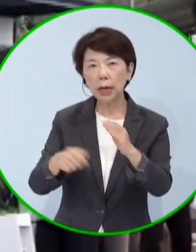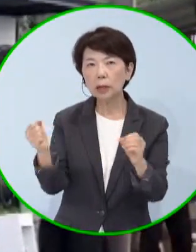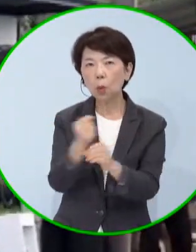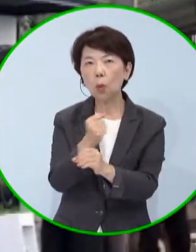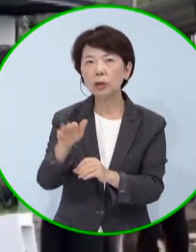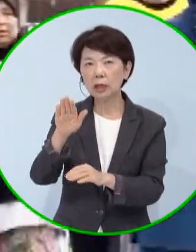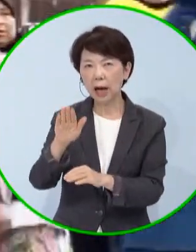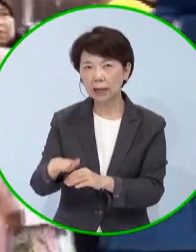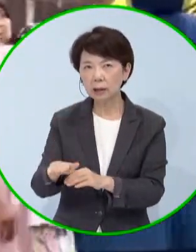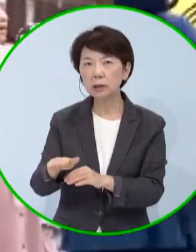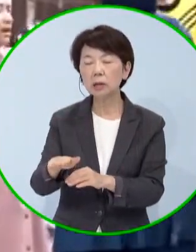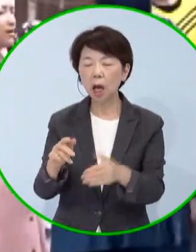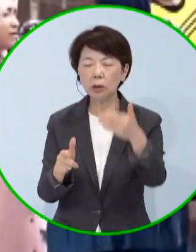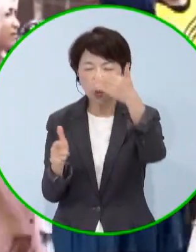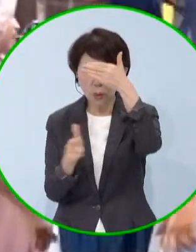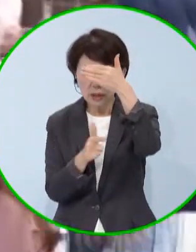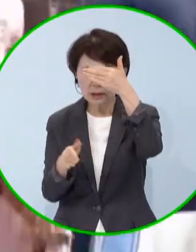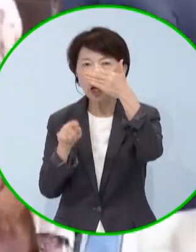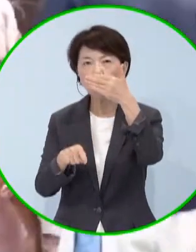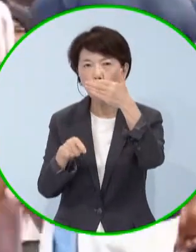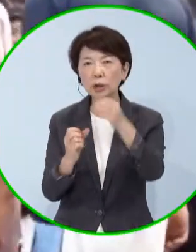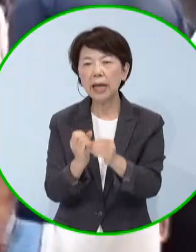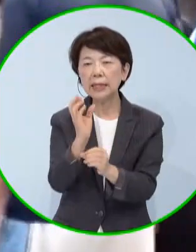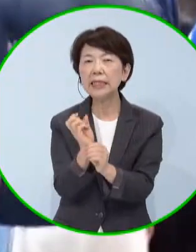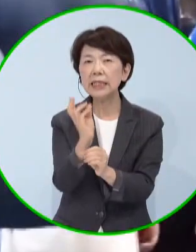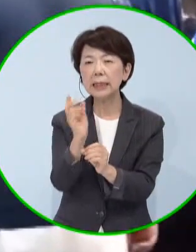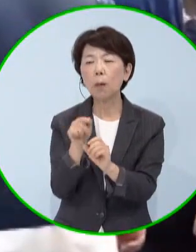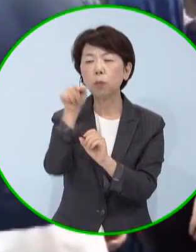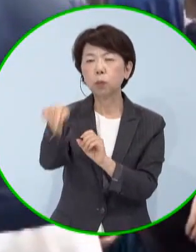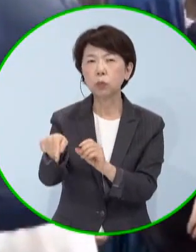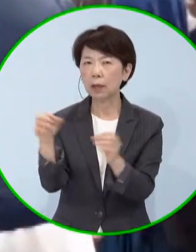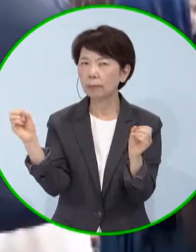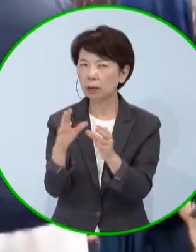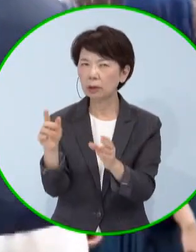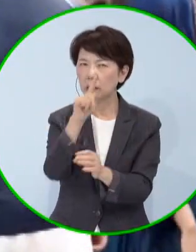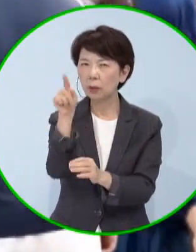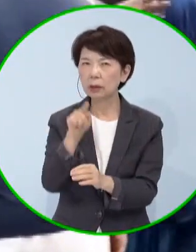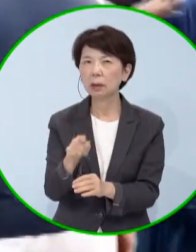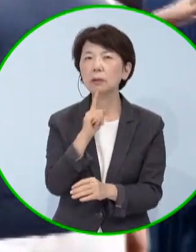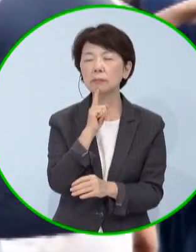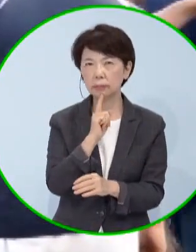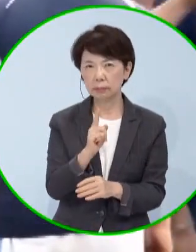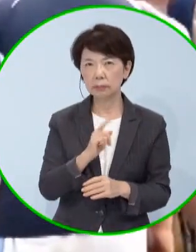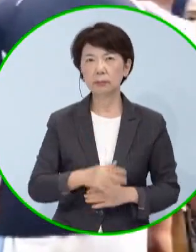工事が行われていて溶接作業の火花が引火した可能性があるということです